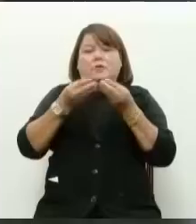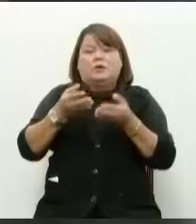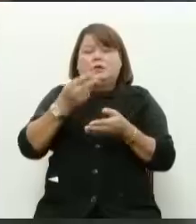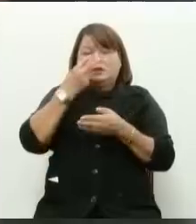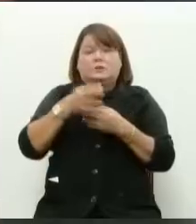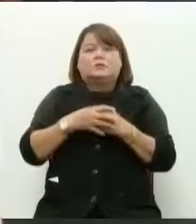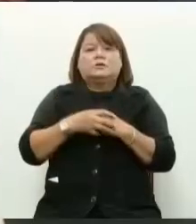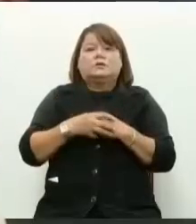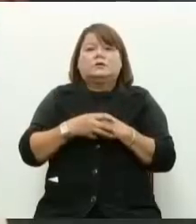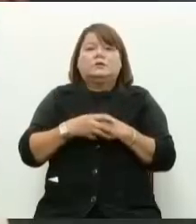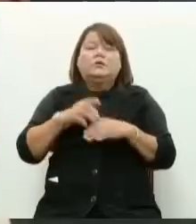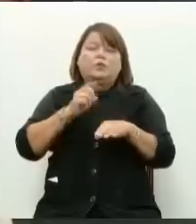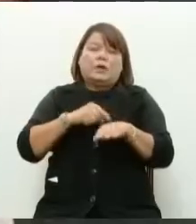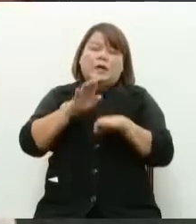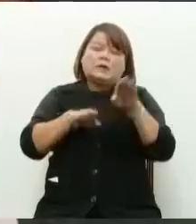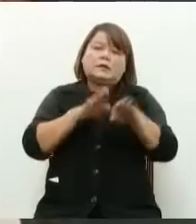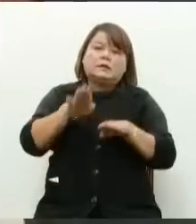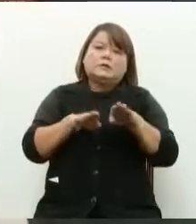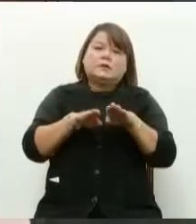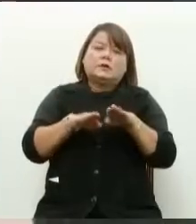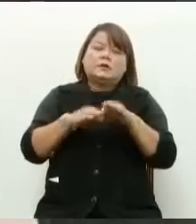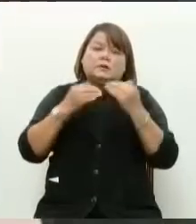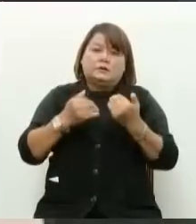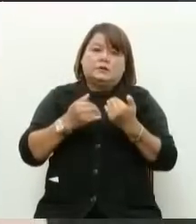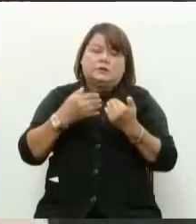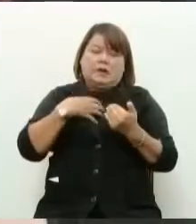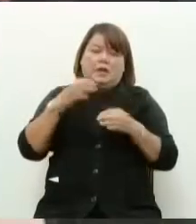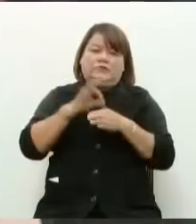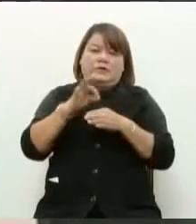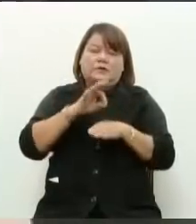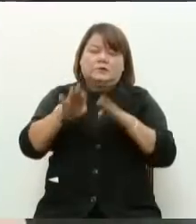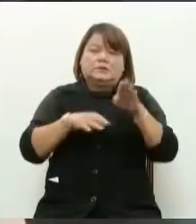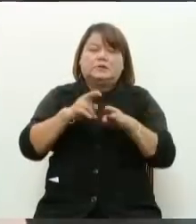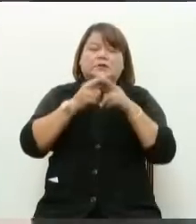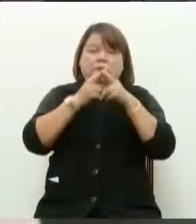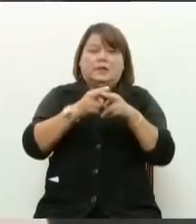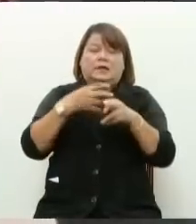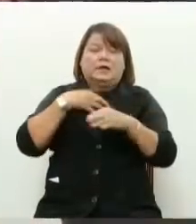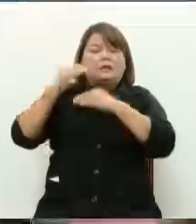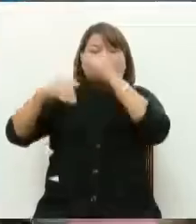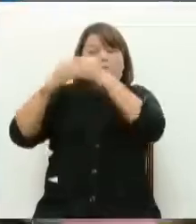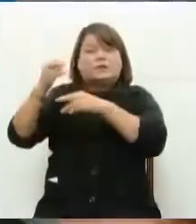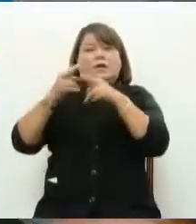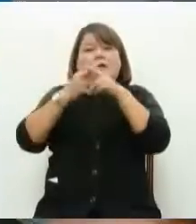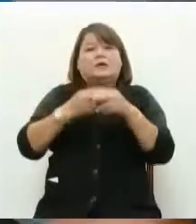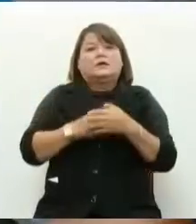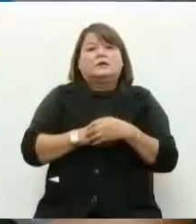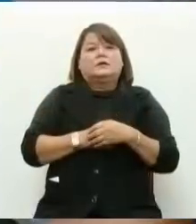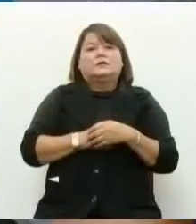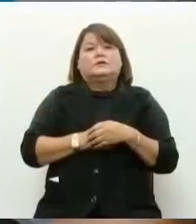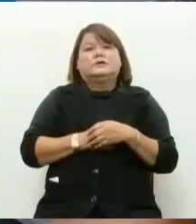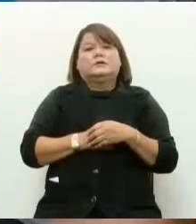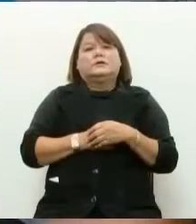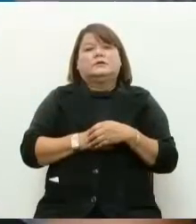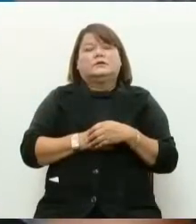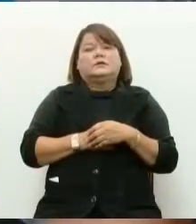ดูเวลาเดินนี้น้องก็เดี๋ยวนี้เขาอยากฝึกเดินเองเขาอยากพัฒนาของเขาเอง สวัสดีครับผม